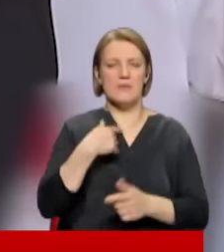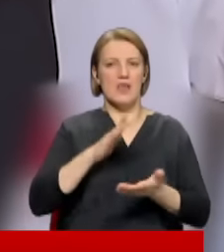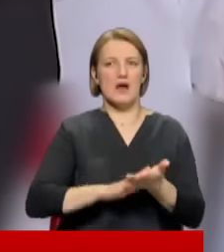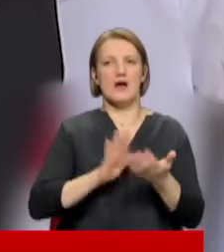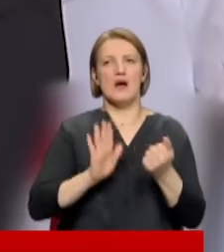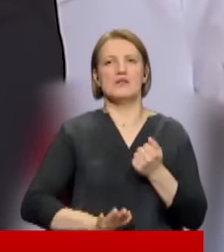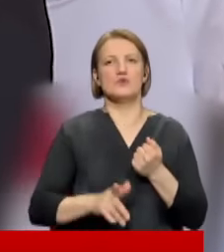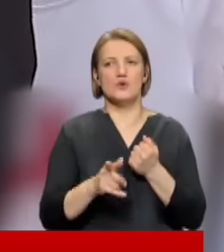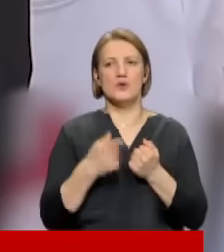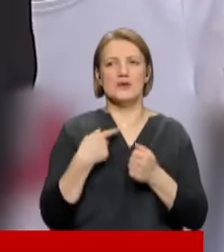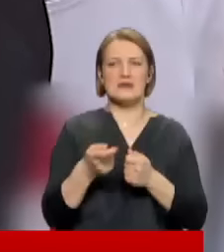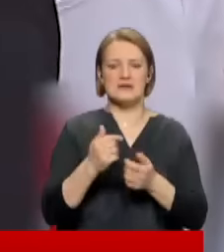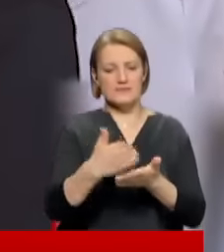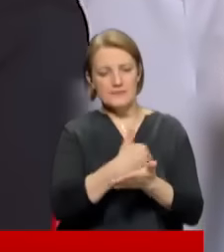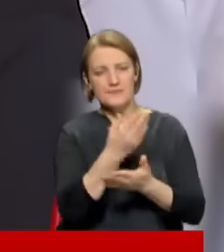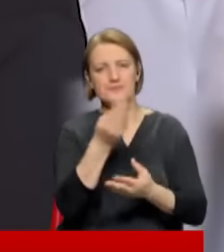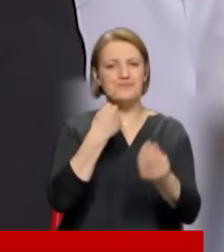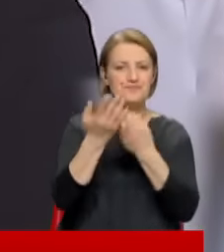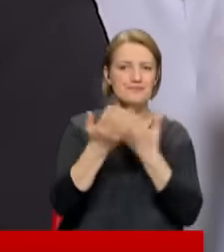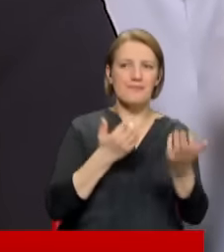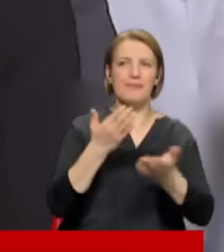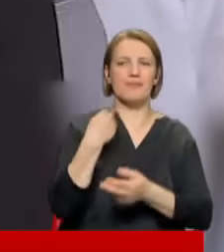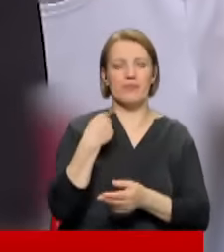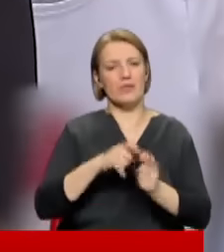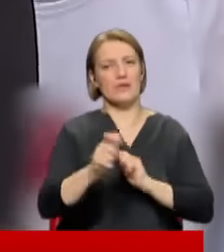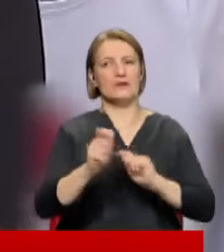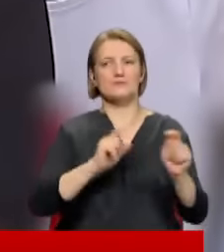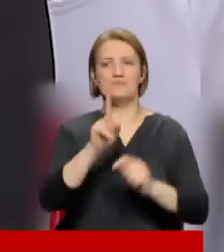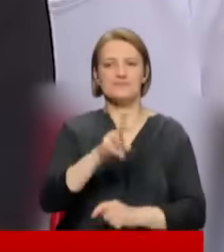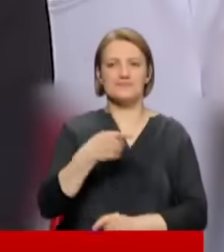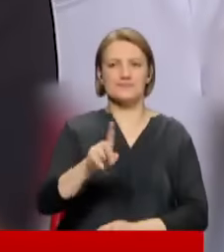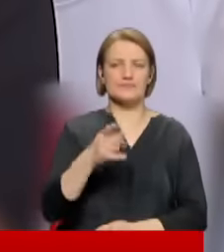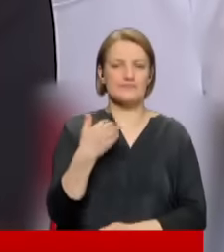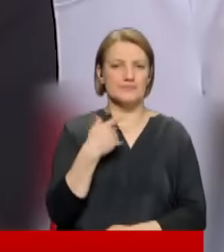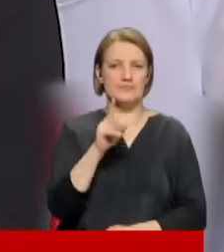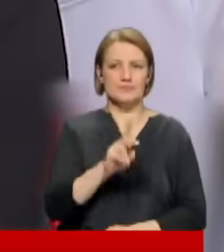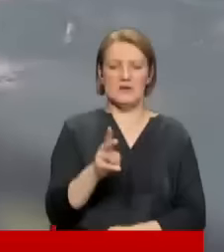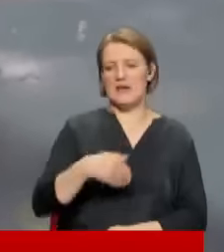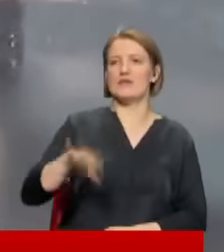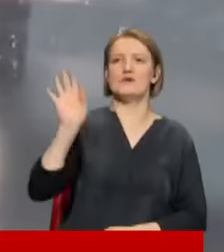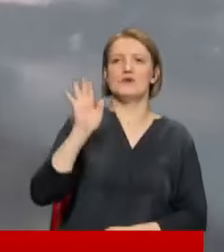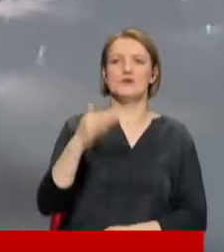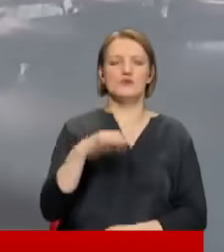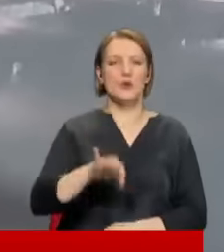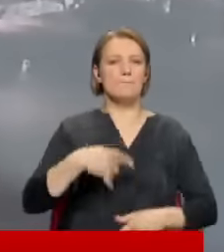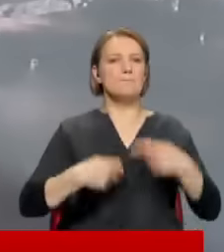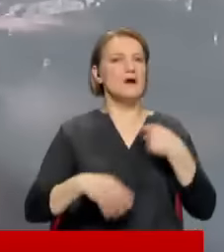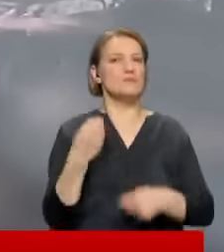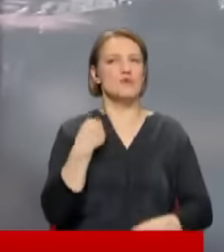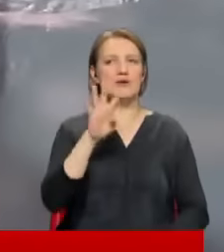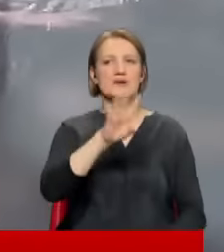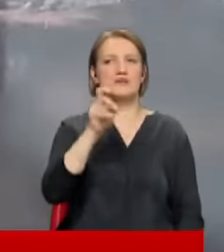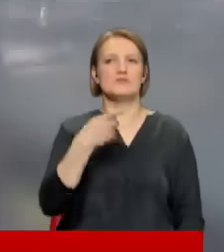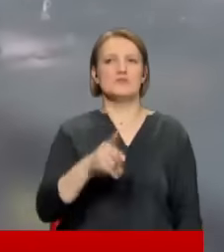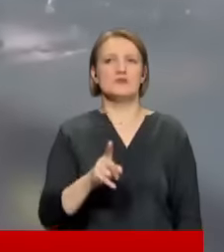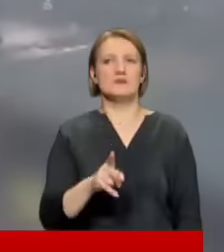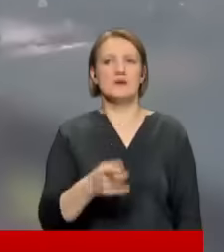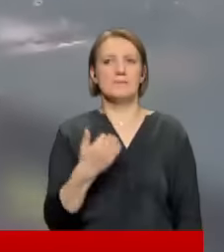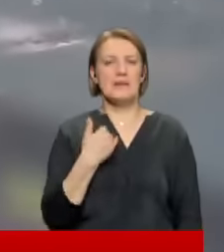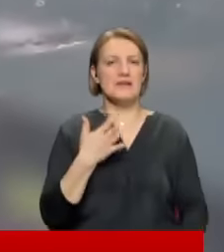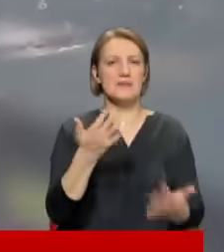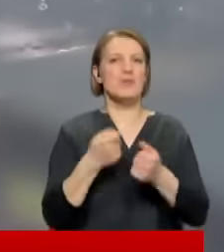kalıyor. Kredi kartıdır, odur budur, işte borçlardır. 17 bin liramın benim 17'si de gidiyor. Şu an bankadaki borcum 48 bin lira.